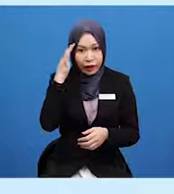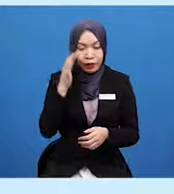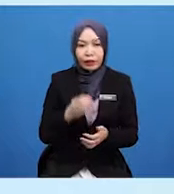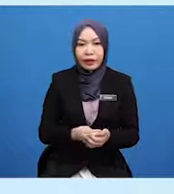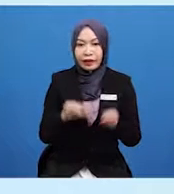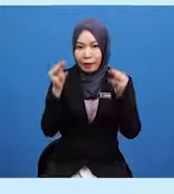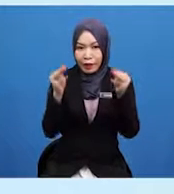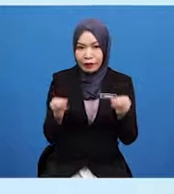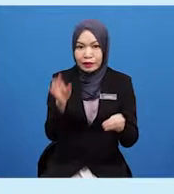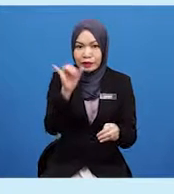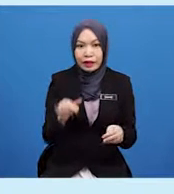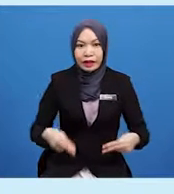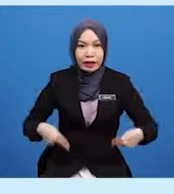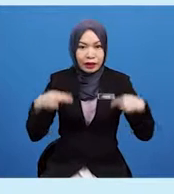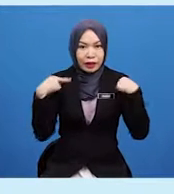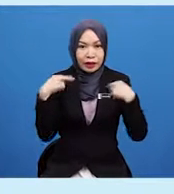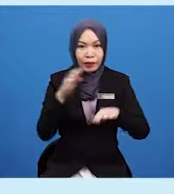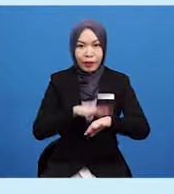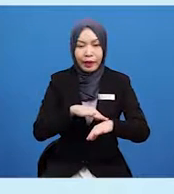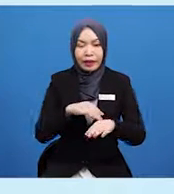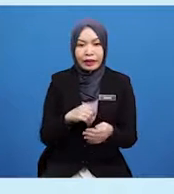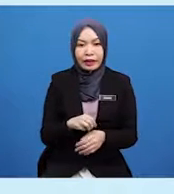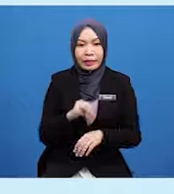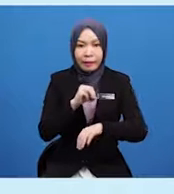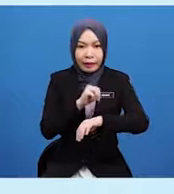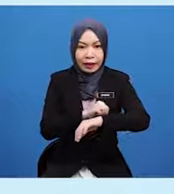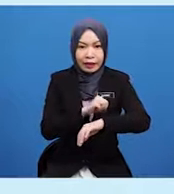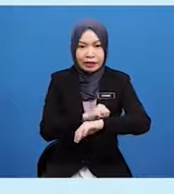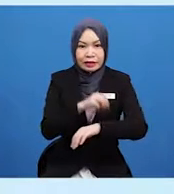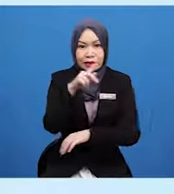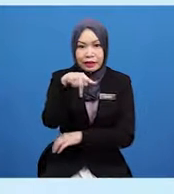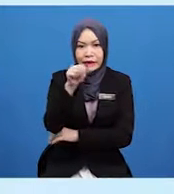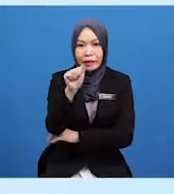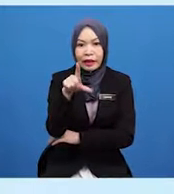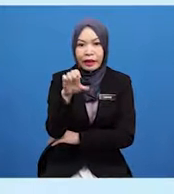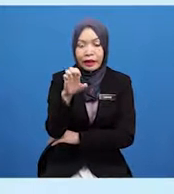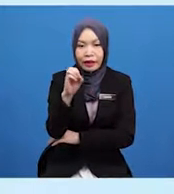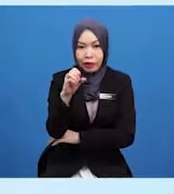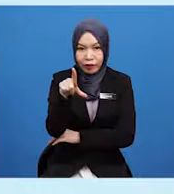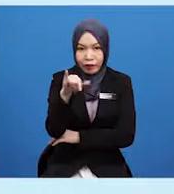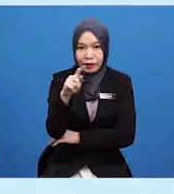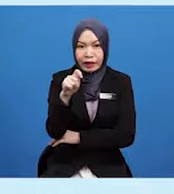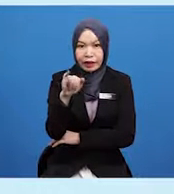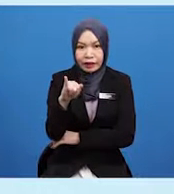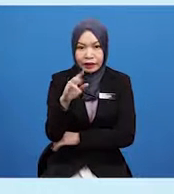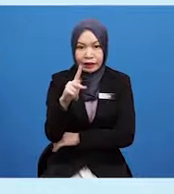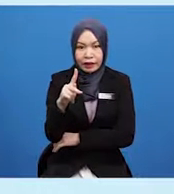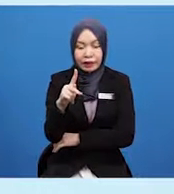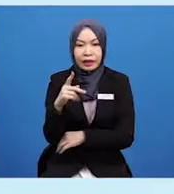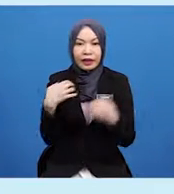manusia yang hidup pada zaman paleolitik berada dalam satu zaman yang sangat mencoba